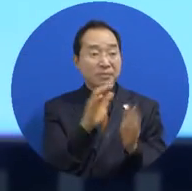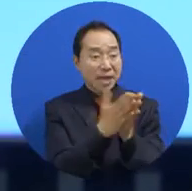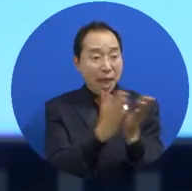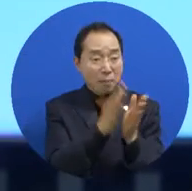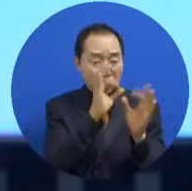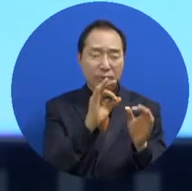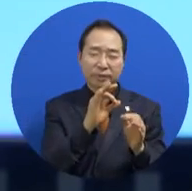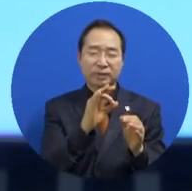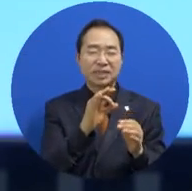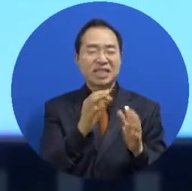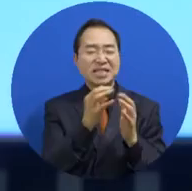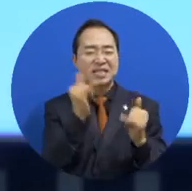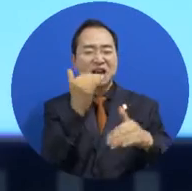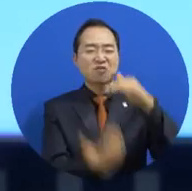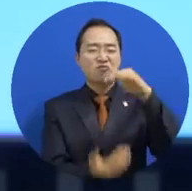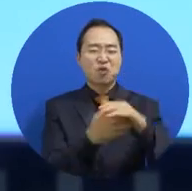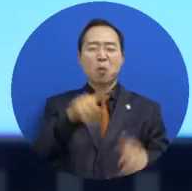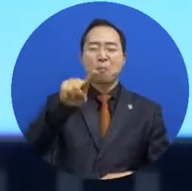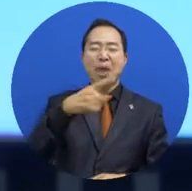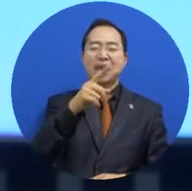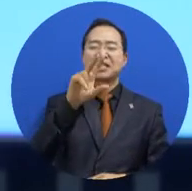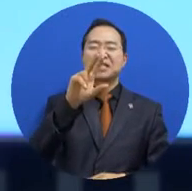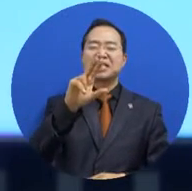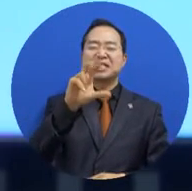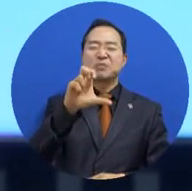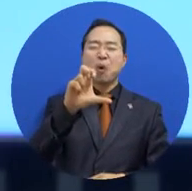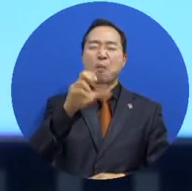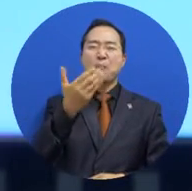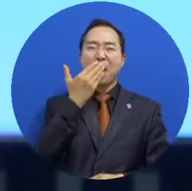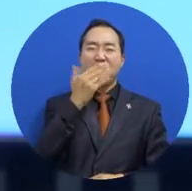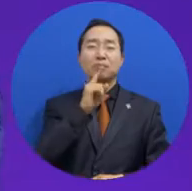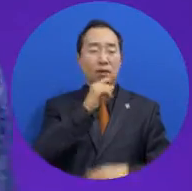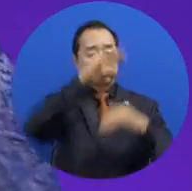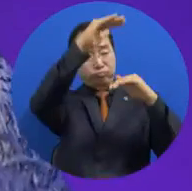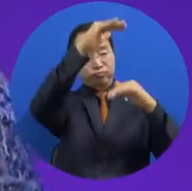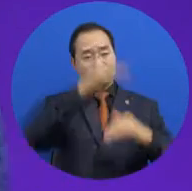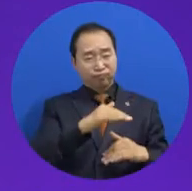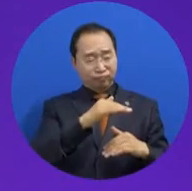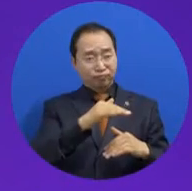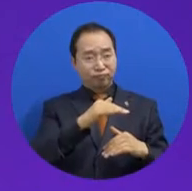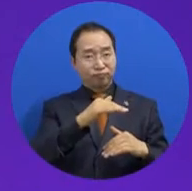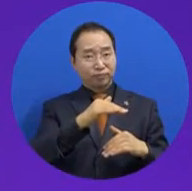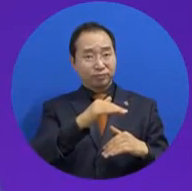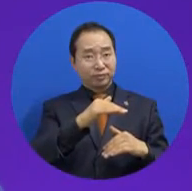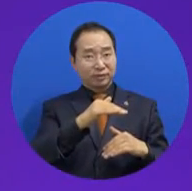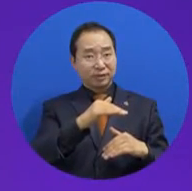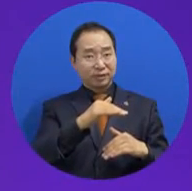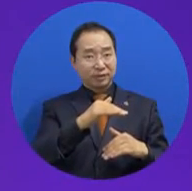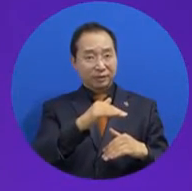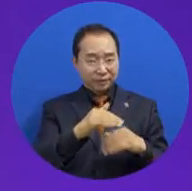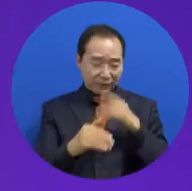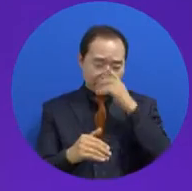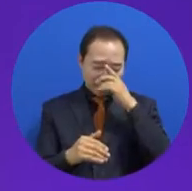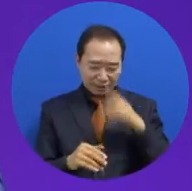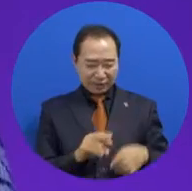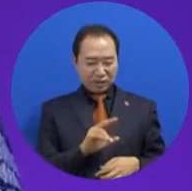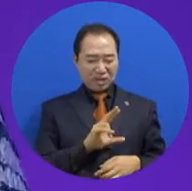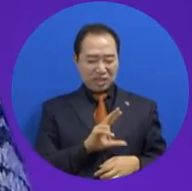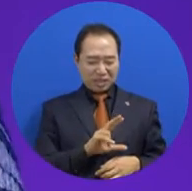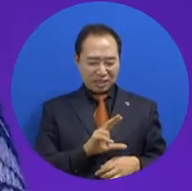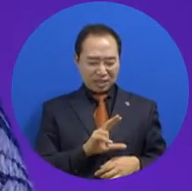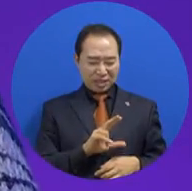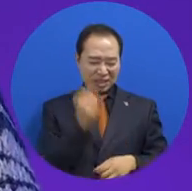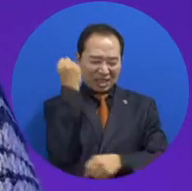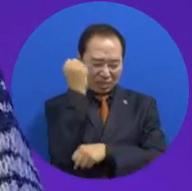125세니까 20 요 사이에 중간에 환절기까지 껴서 오행으로 돌아가니까 125세가